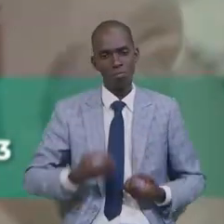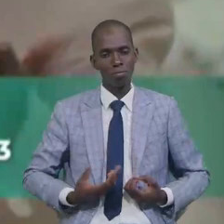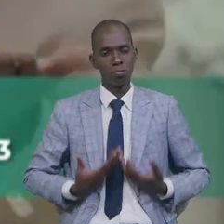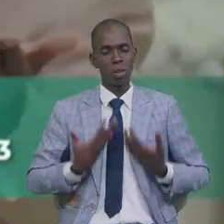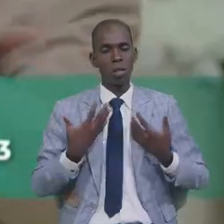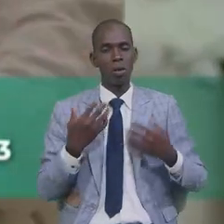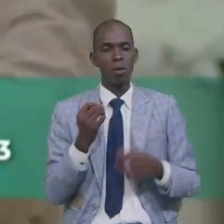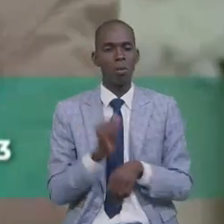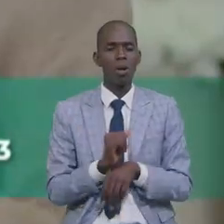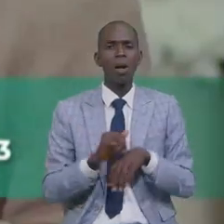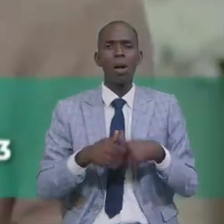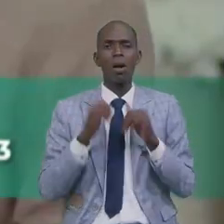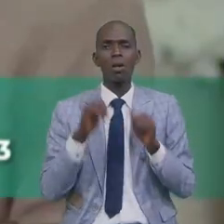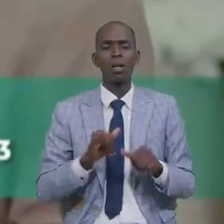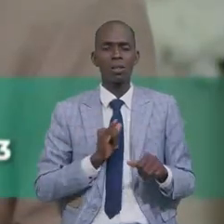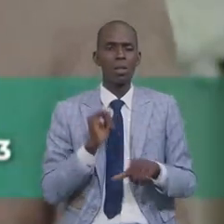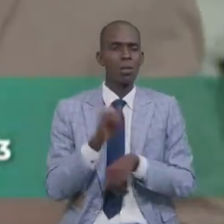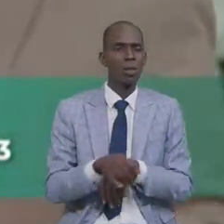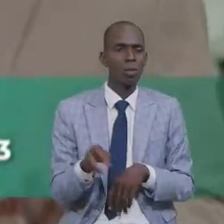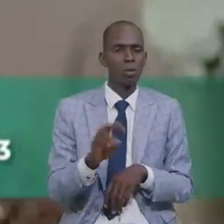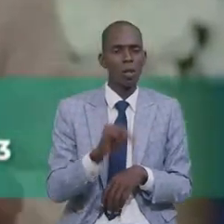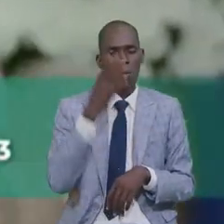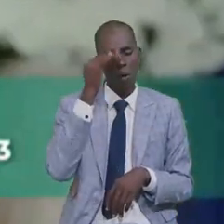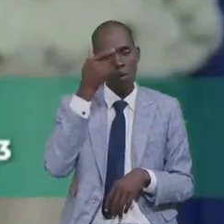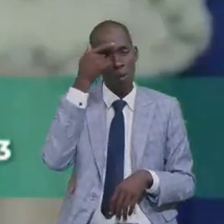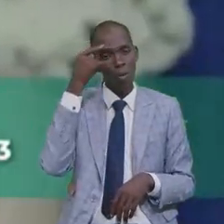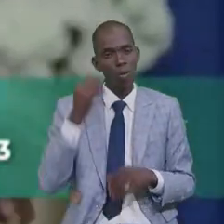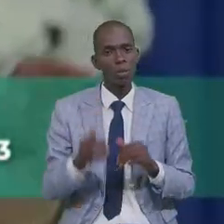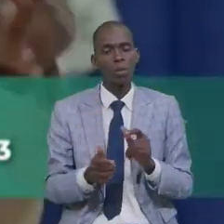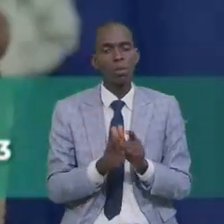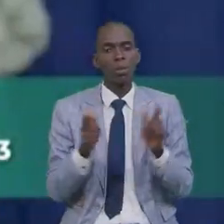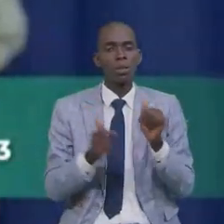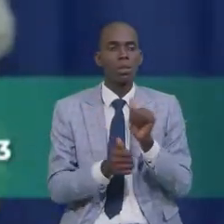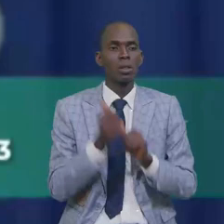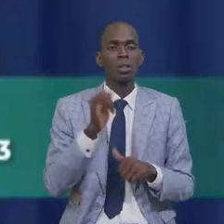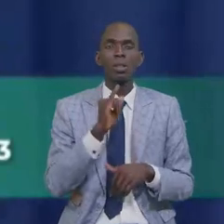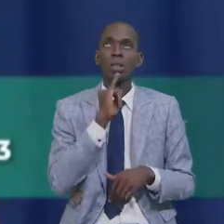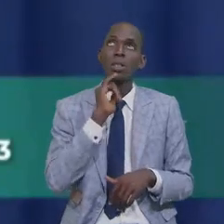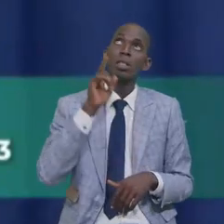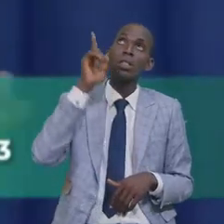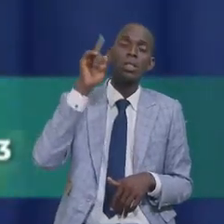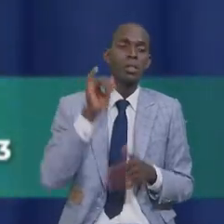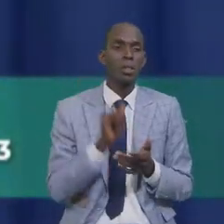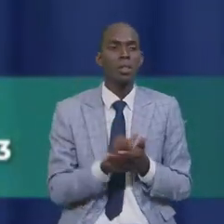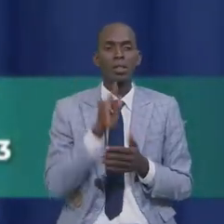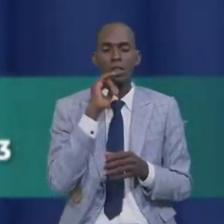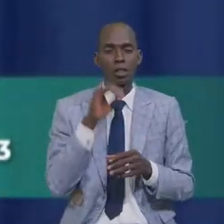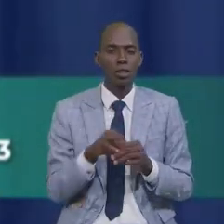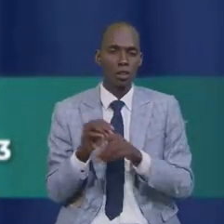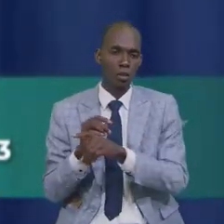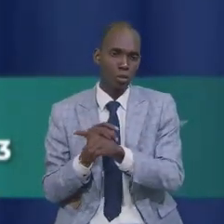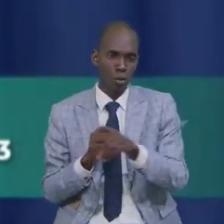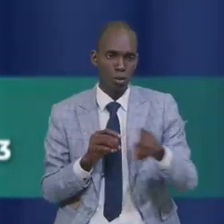toutes ces actions inspirées par Satan, comment est-ce que je peux les vaincre? Parce que celui qui est en vous est plus grand que celui qui est dans le